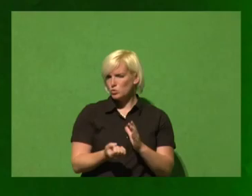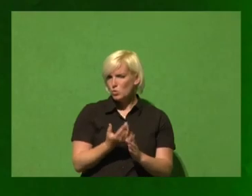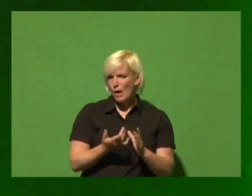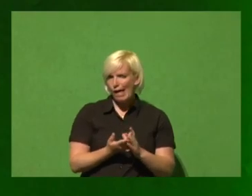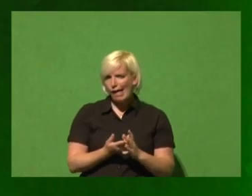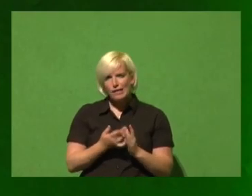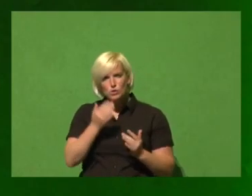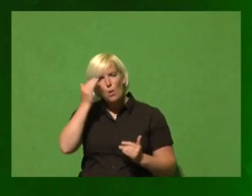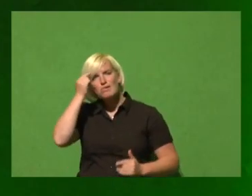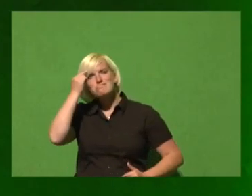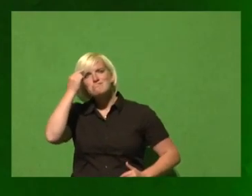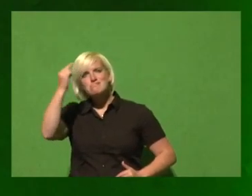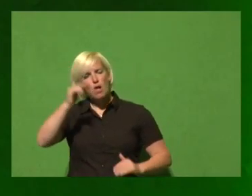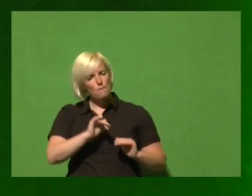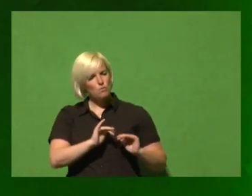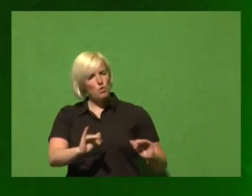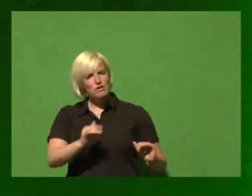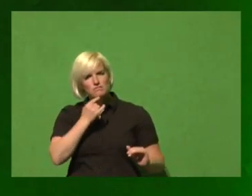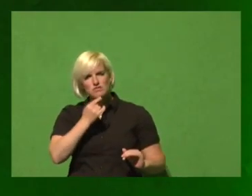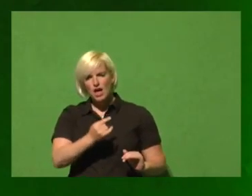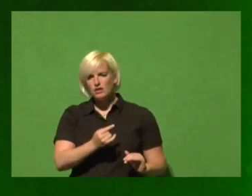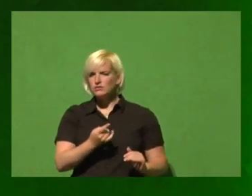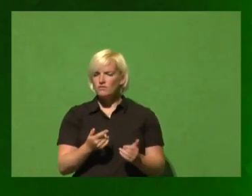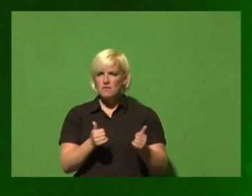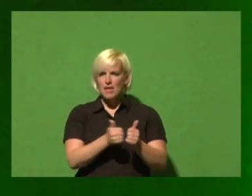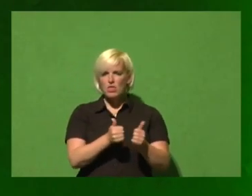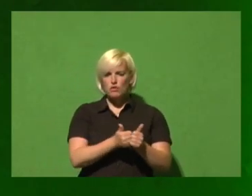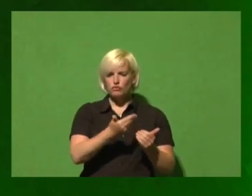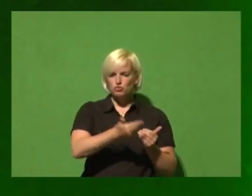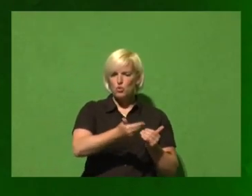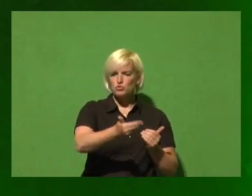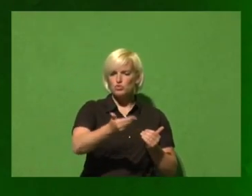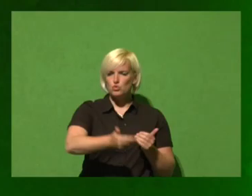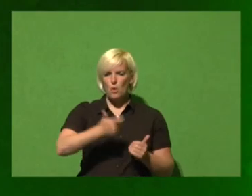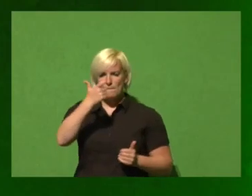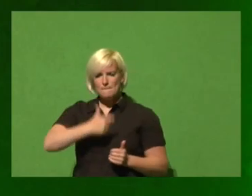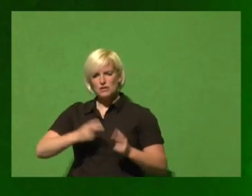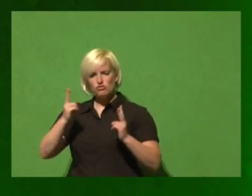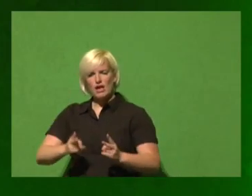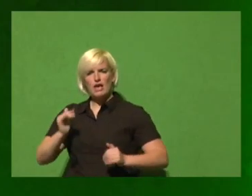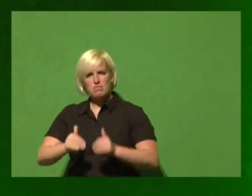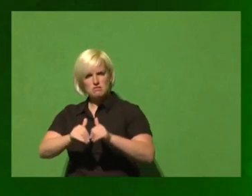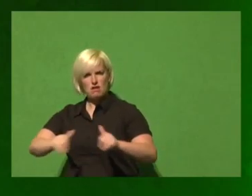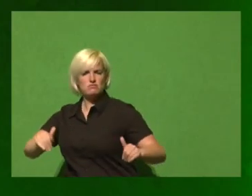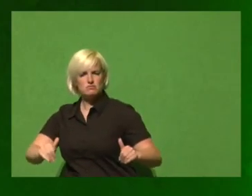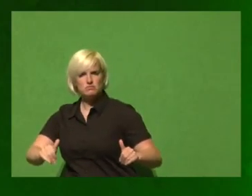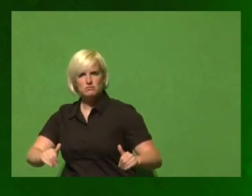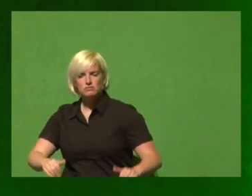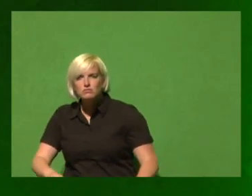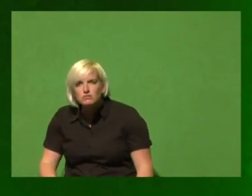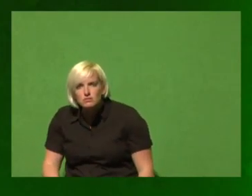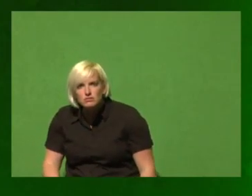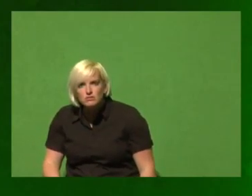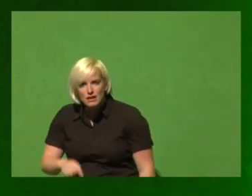religiösen Traditionen gebieten diese oder jene Einschränkung von Menschenrechten, dann wäre aber was los in diesem